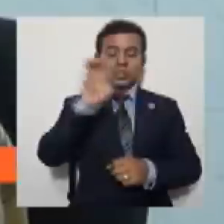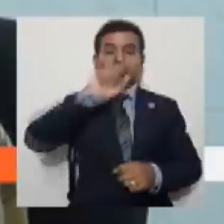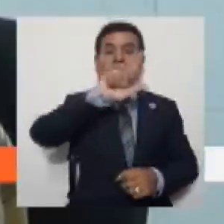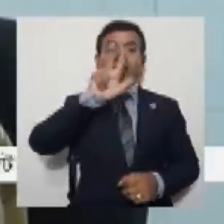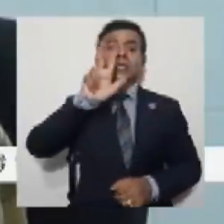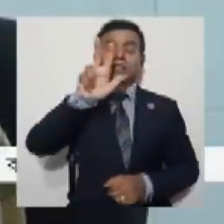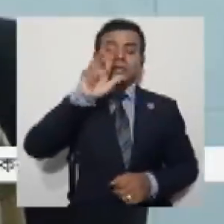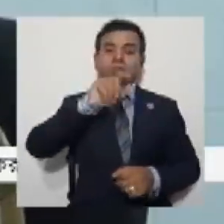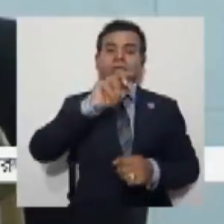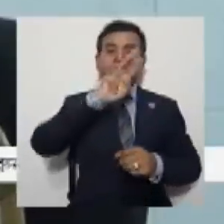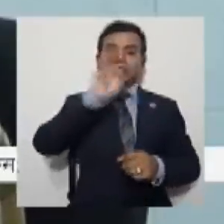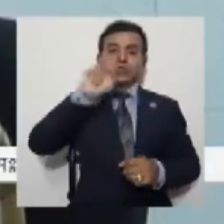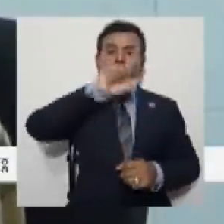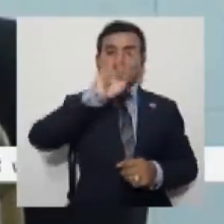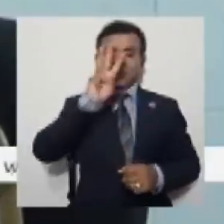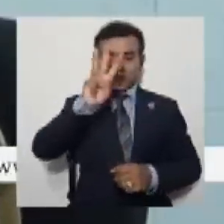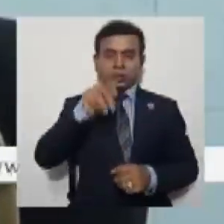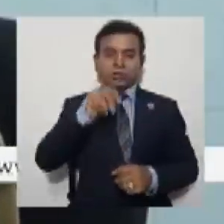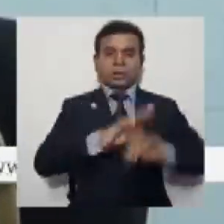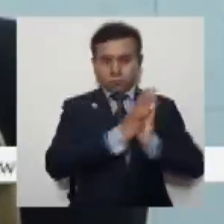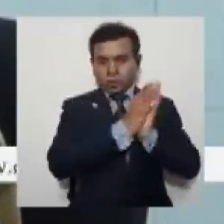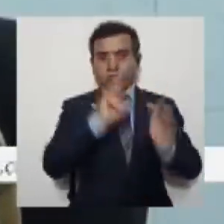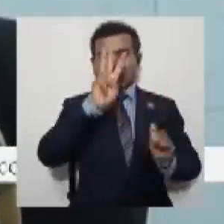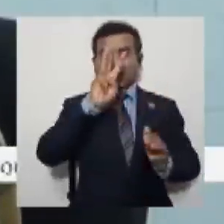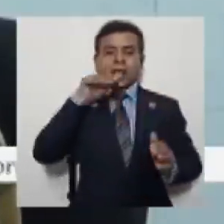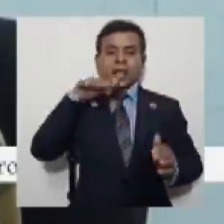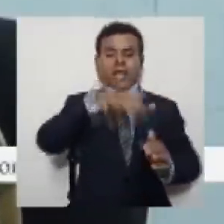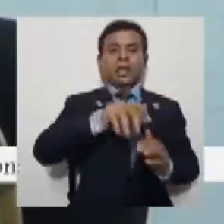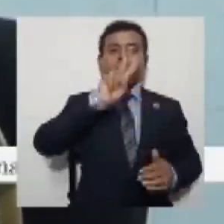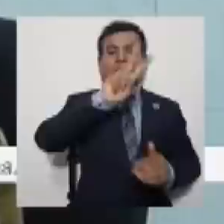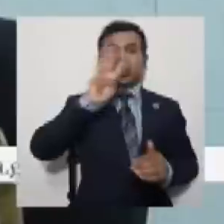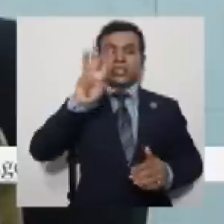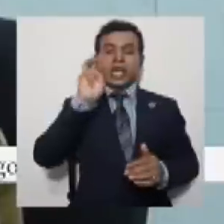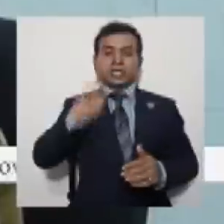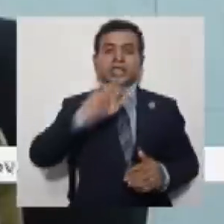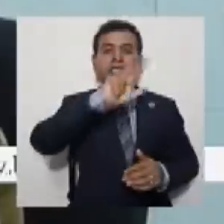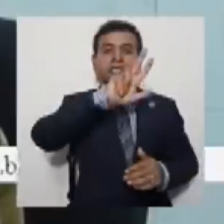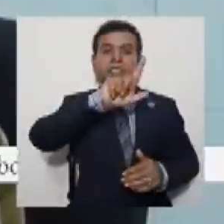3,23,780 জনকে স্ক্রিন করা হয়েছে বিমানবন্দরে। স্থলবন্দরে 156 জনকে এবং এ পর্যন্ত